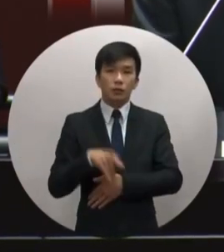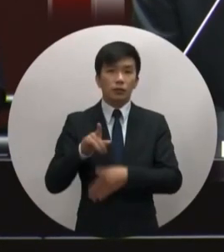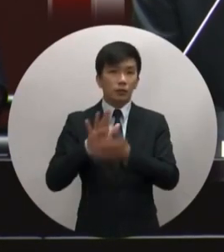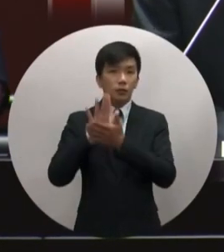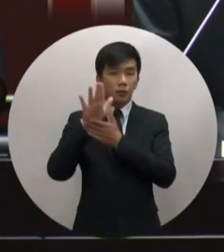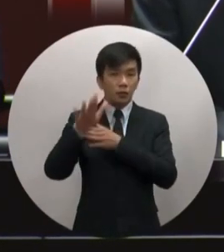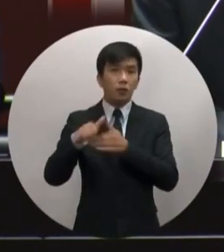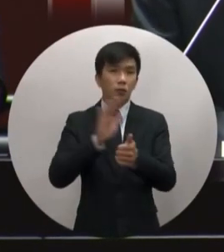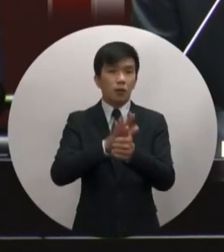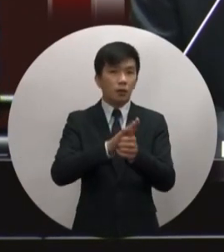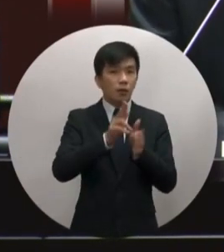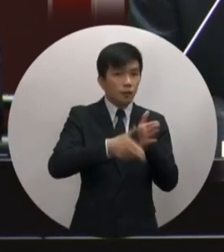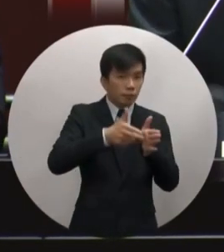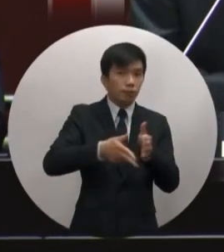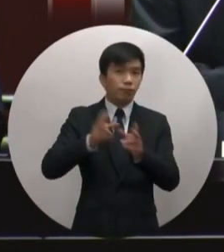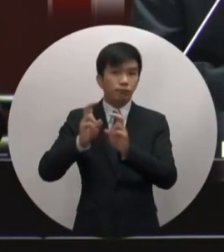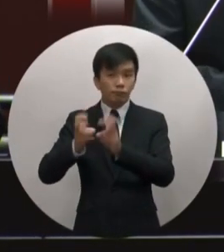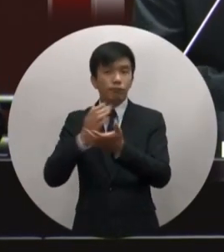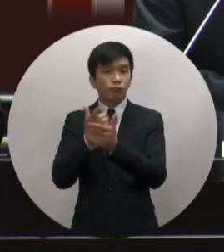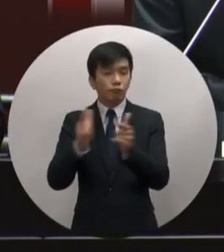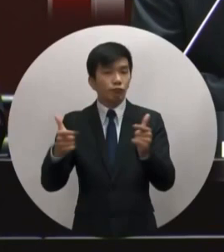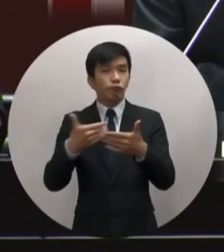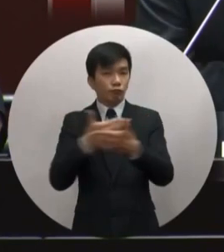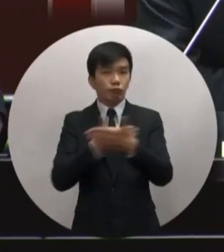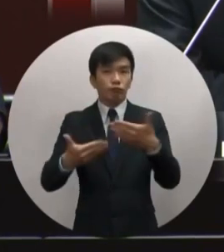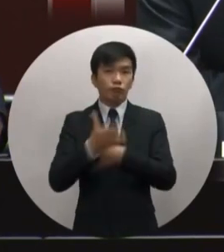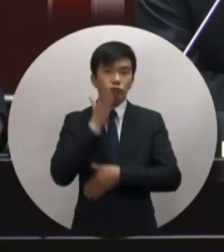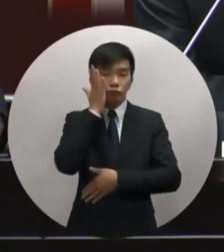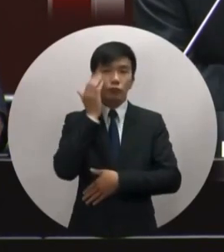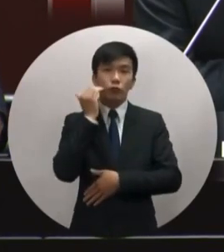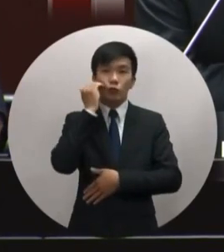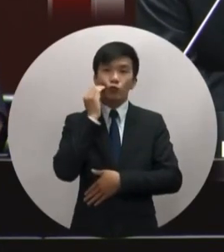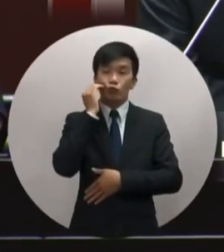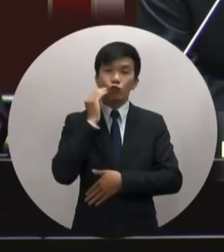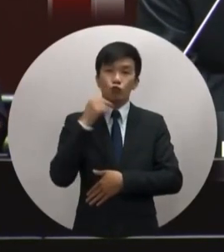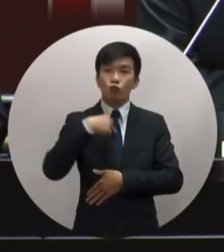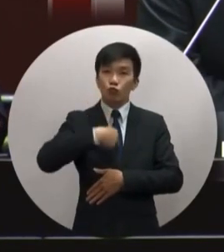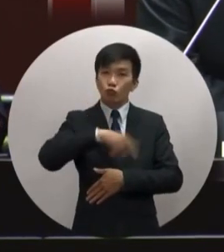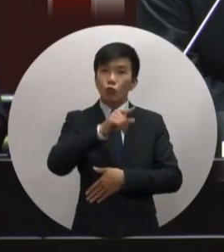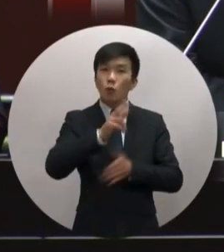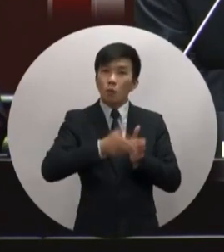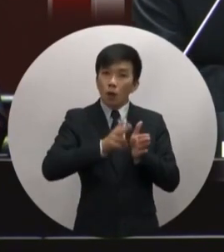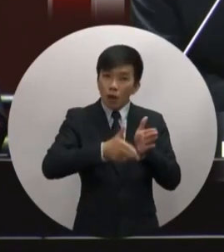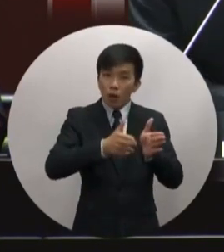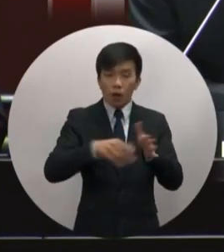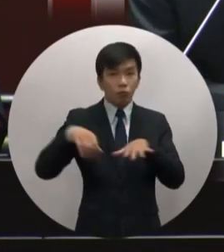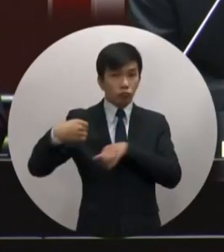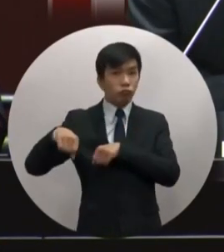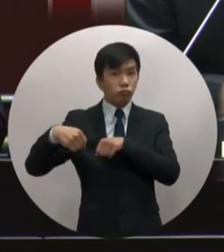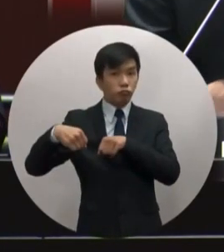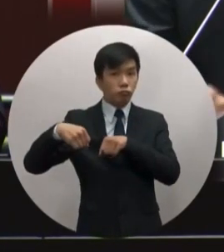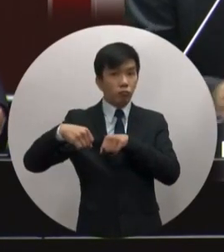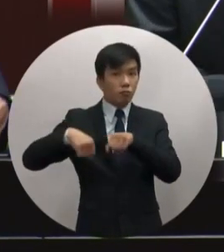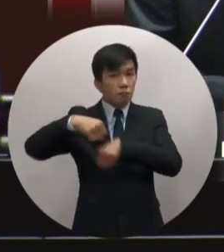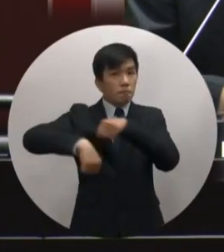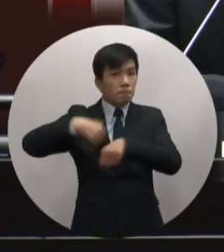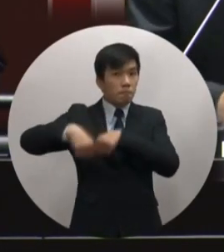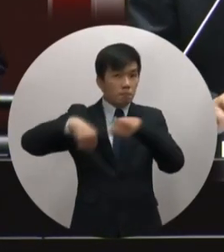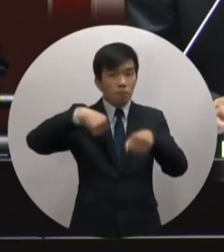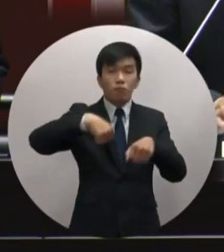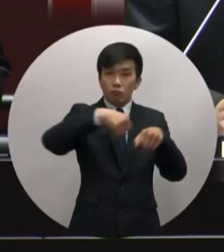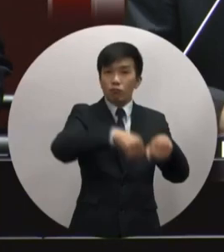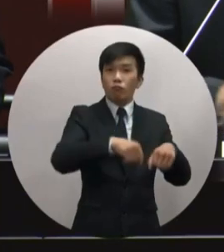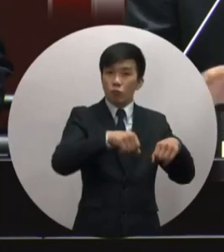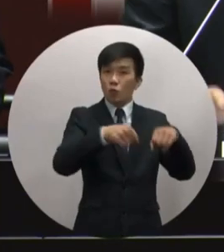後雙鐵的交通就是說我們變成坐飛車然後還有鐵背到一個地方就可以上下